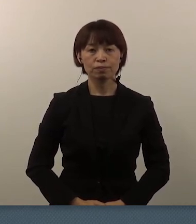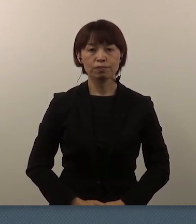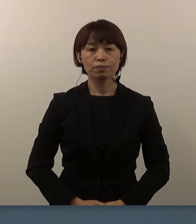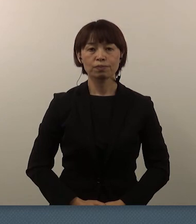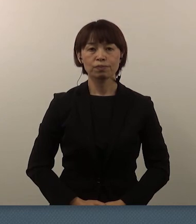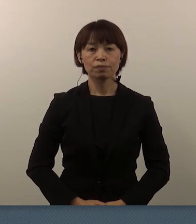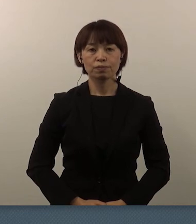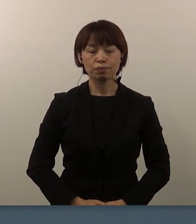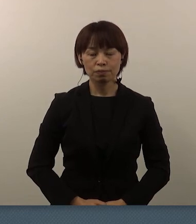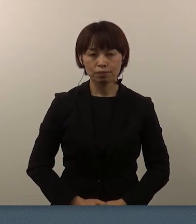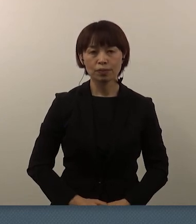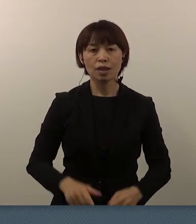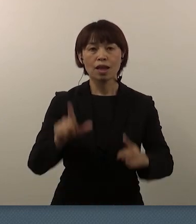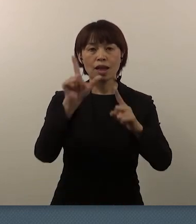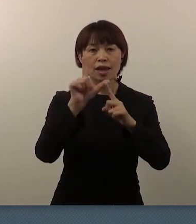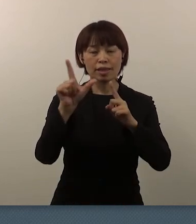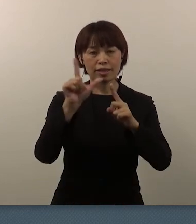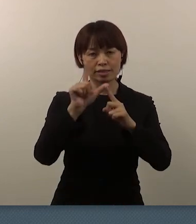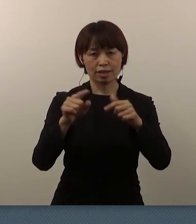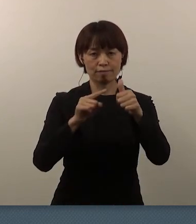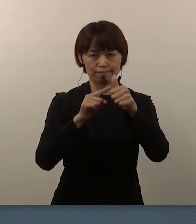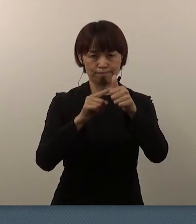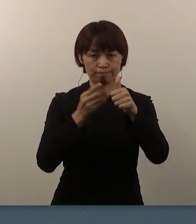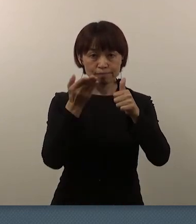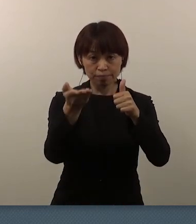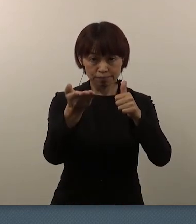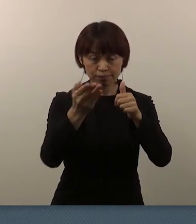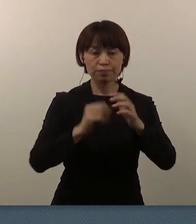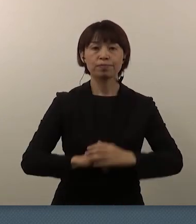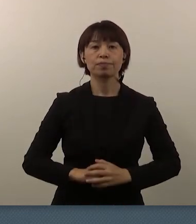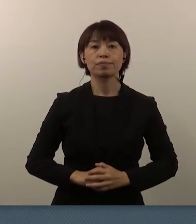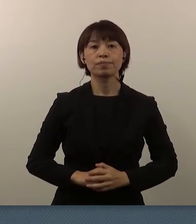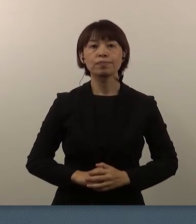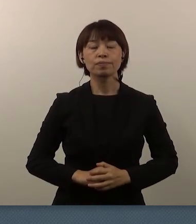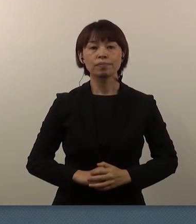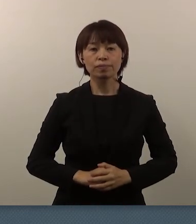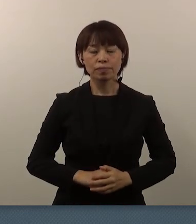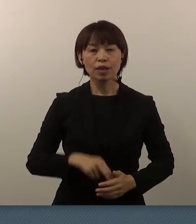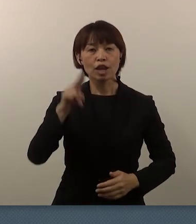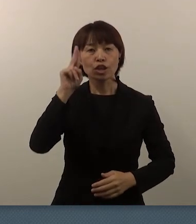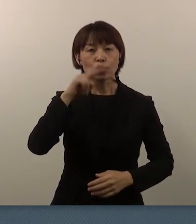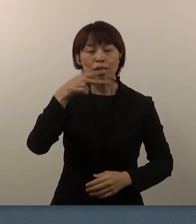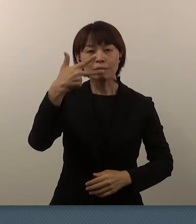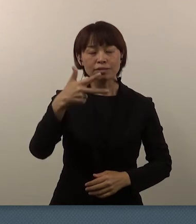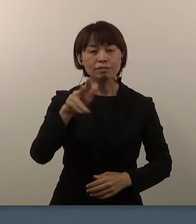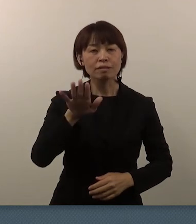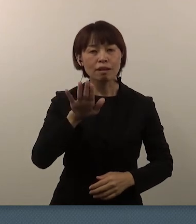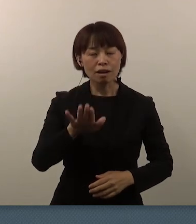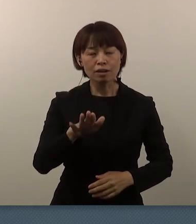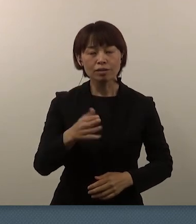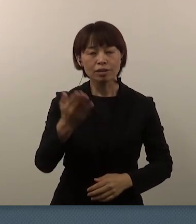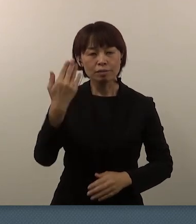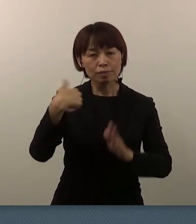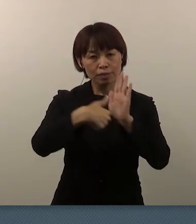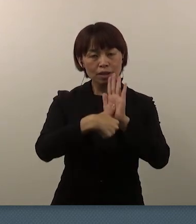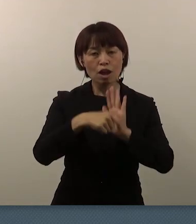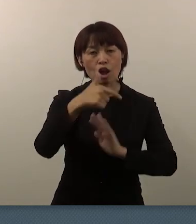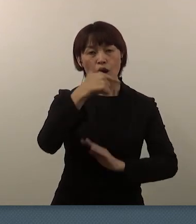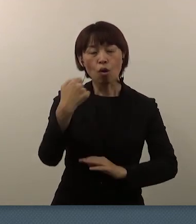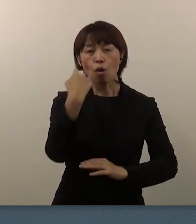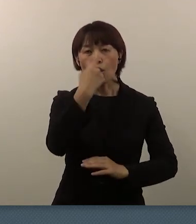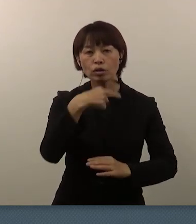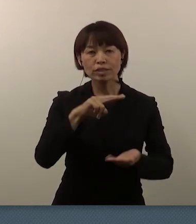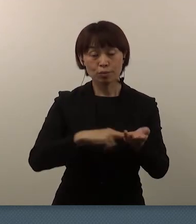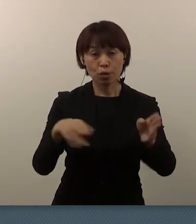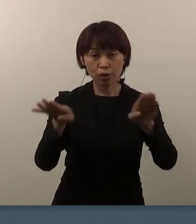はい、NHK の奥澤です。横浜市の旧大口病院の事件で、元